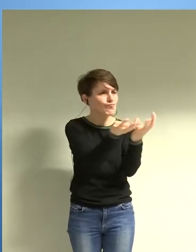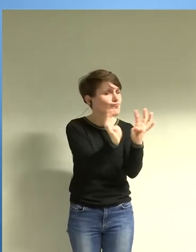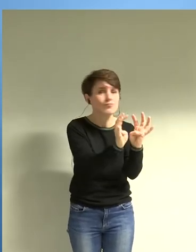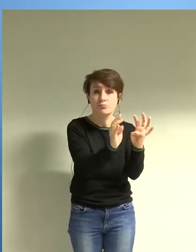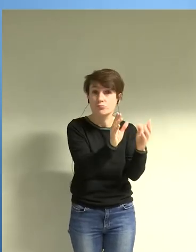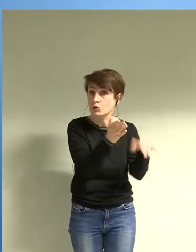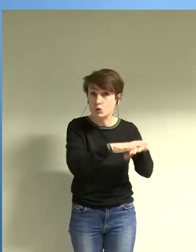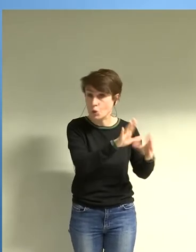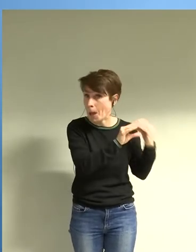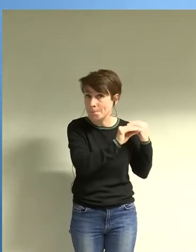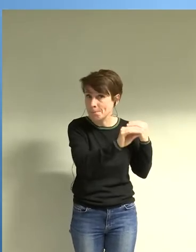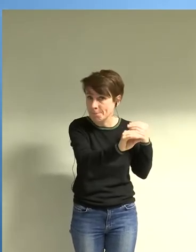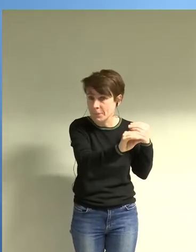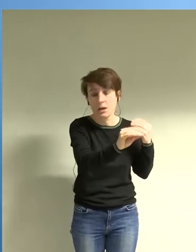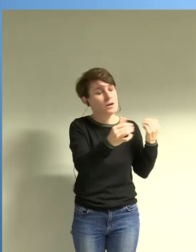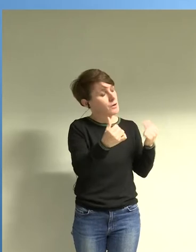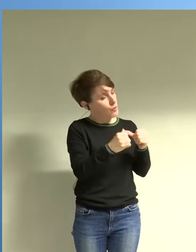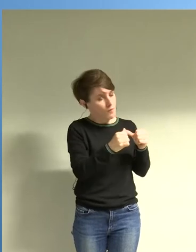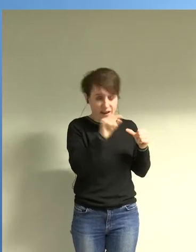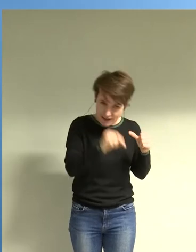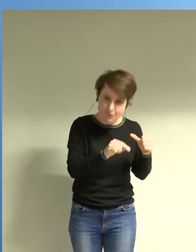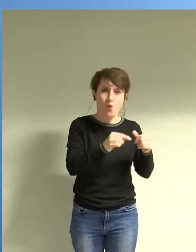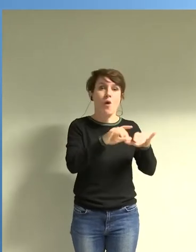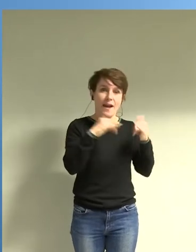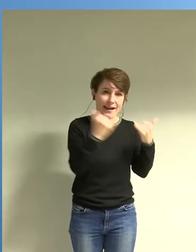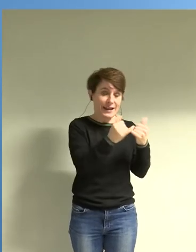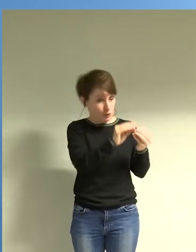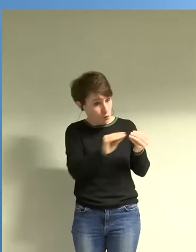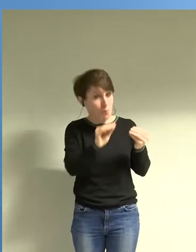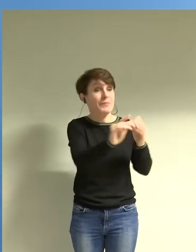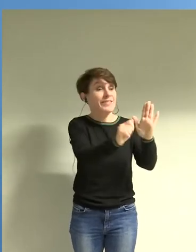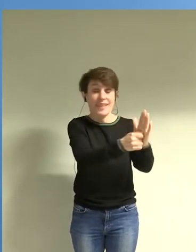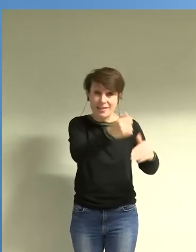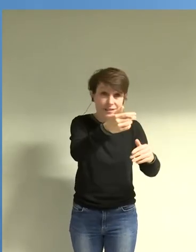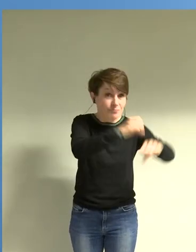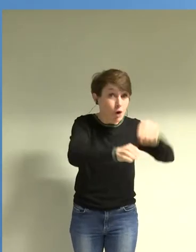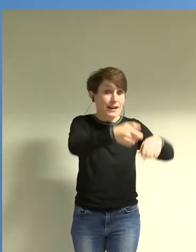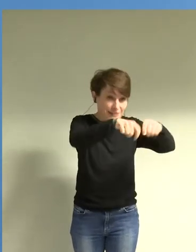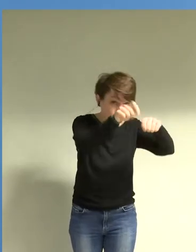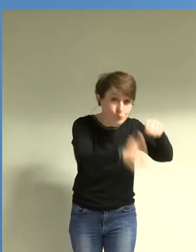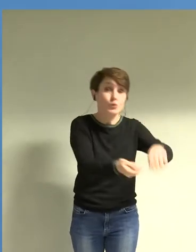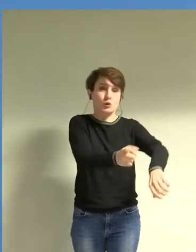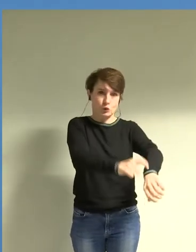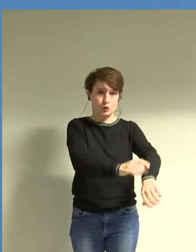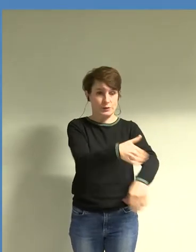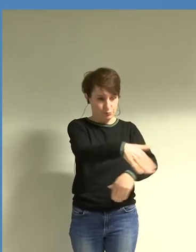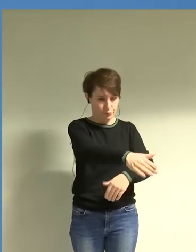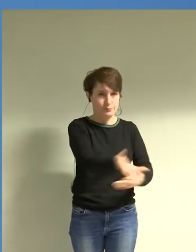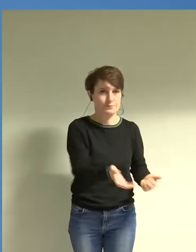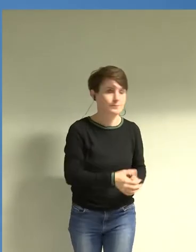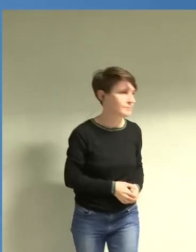tenue décide que celle ci sera programmée dans les meilleurs délais deuxième amendement